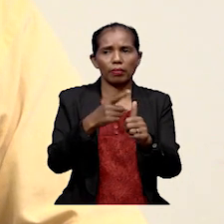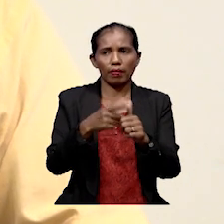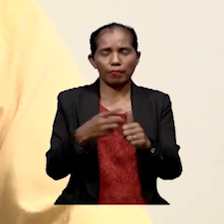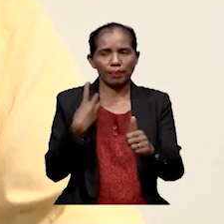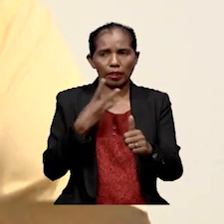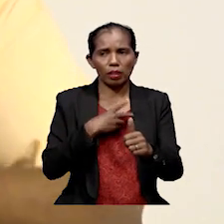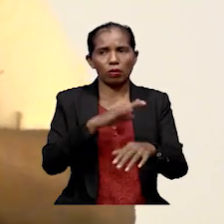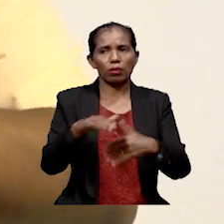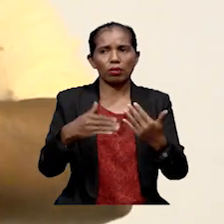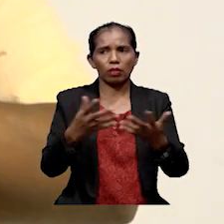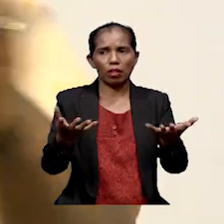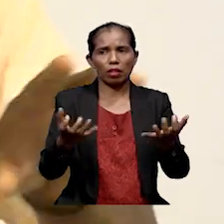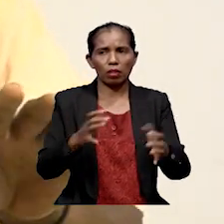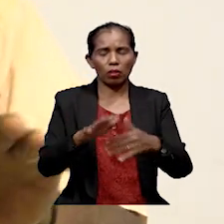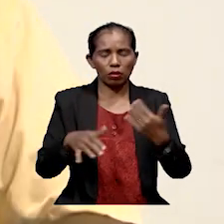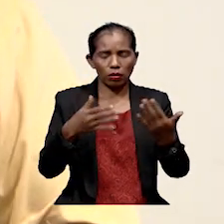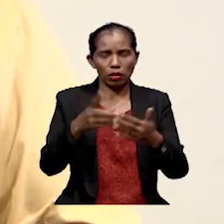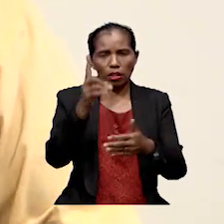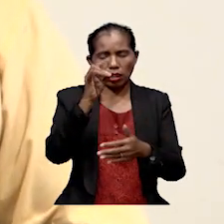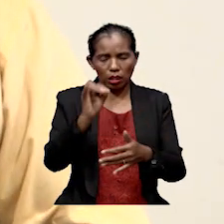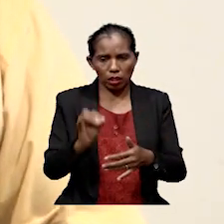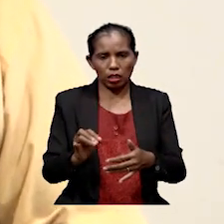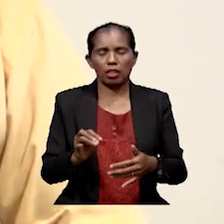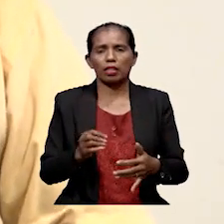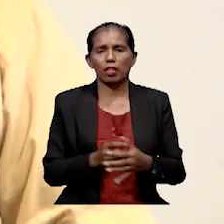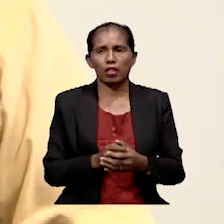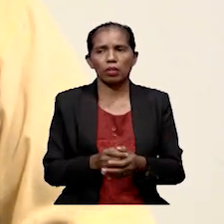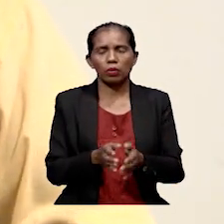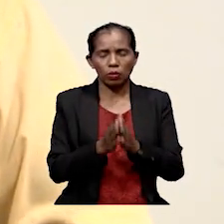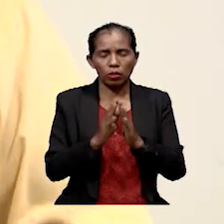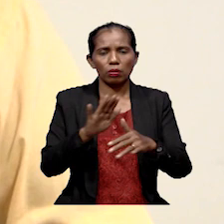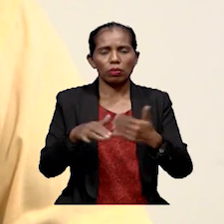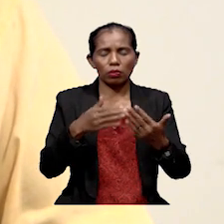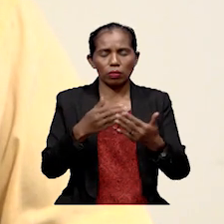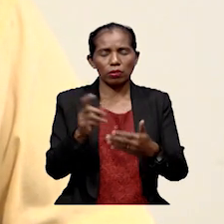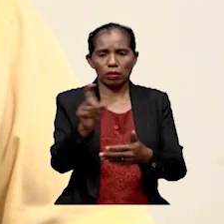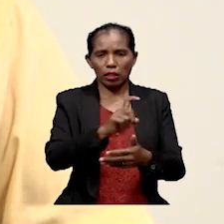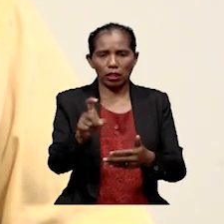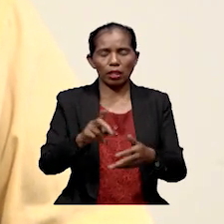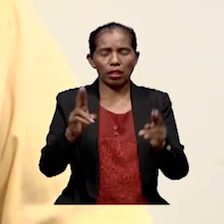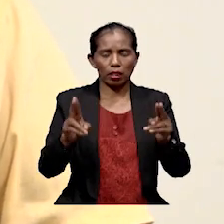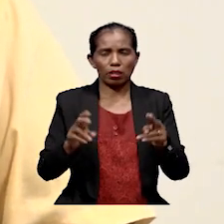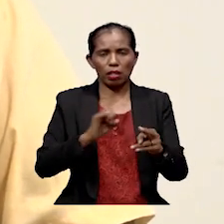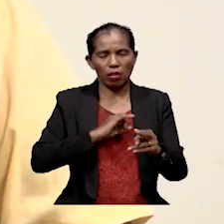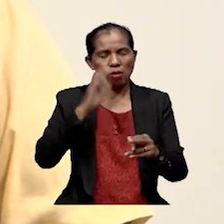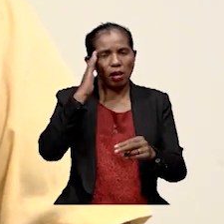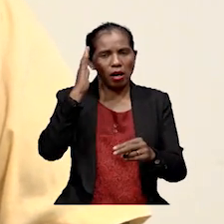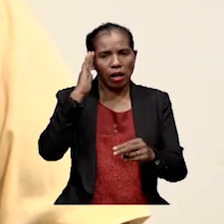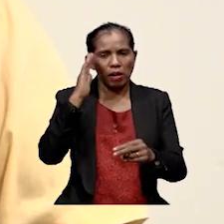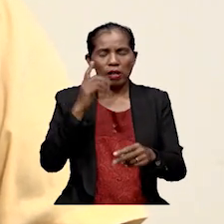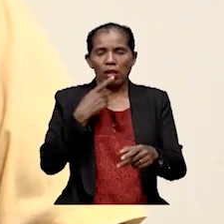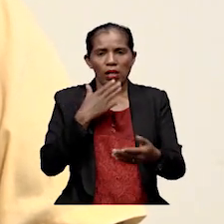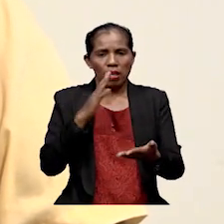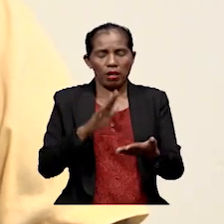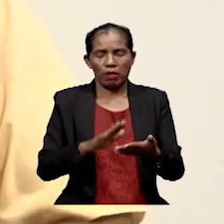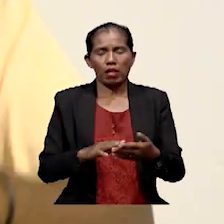tu akar dia hutu fat de for example ya dili lara de tu hoy usu par hutu tu tengkar rega kira saone la impossible sira tu cobre hutu fat